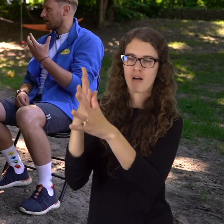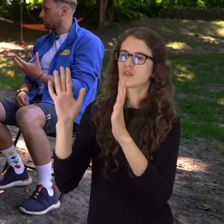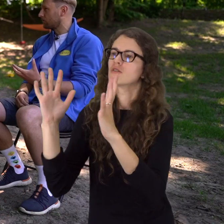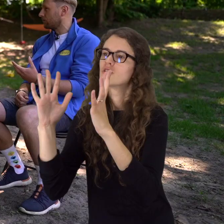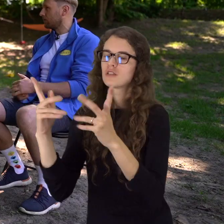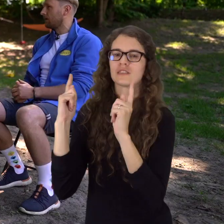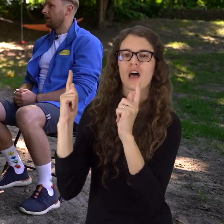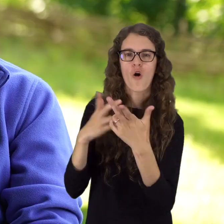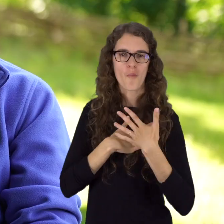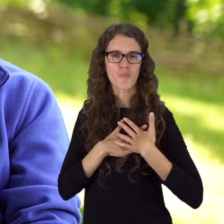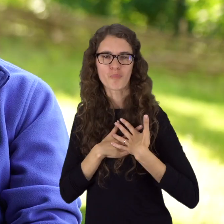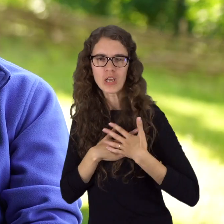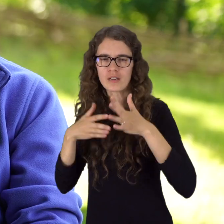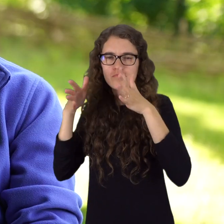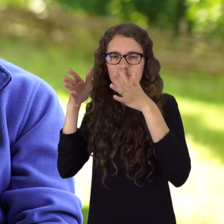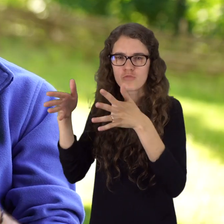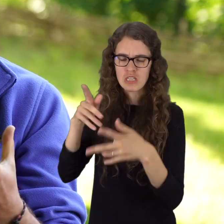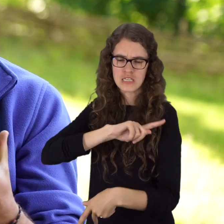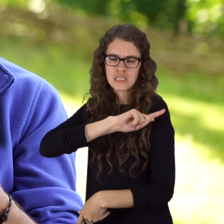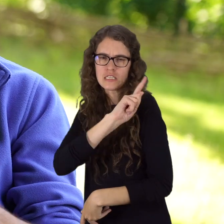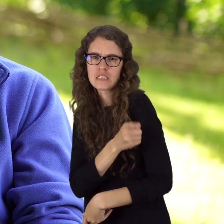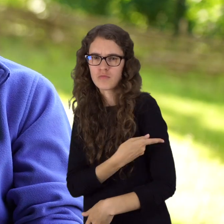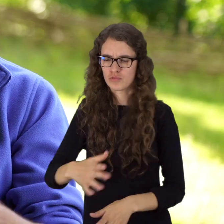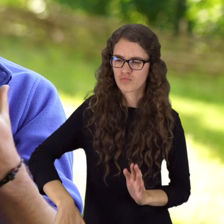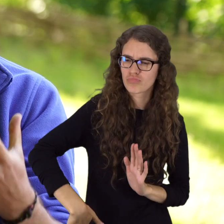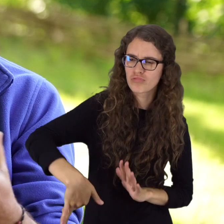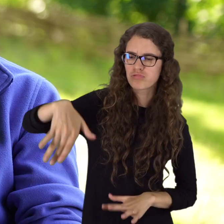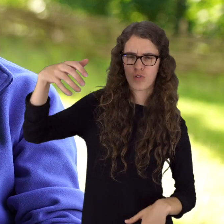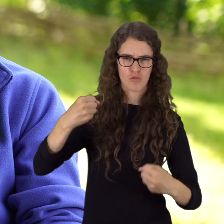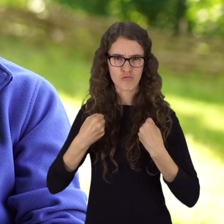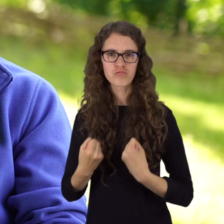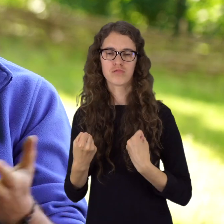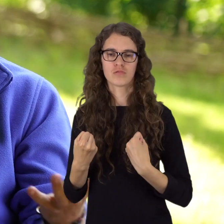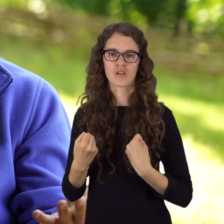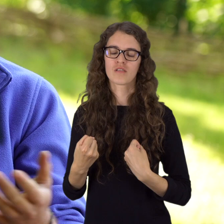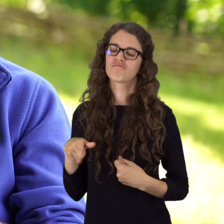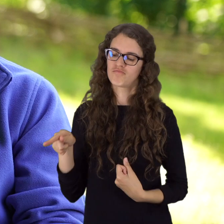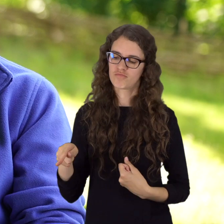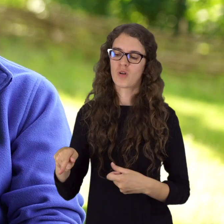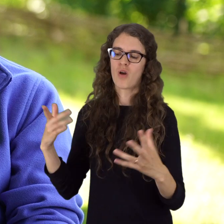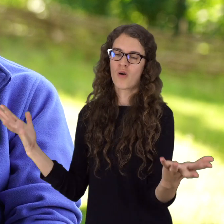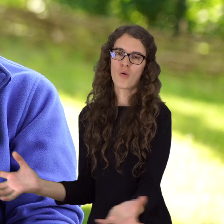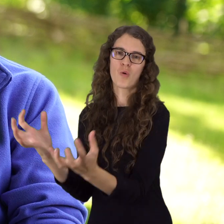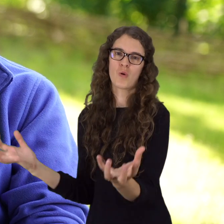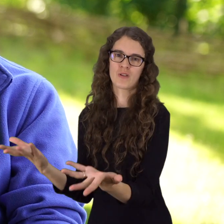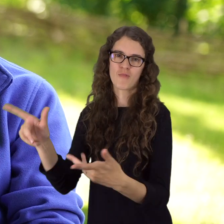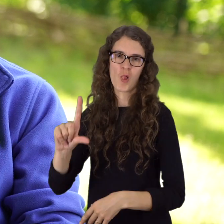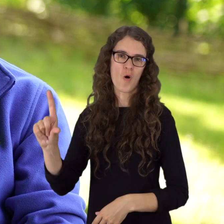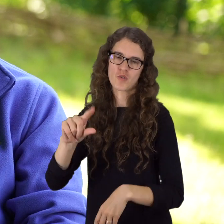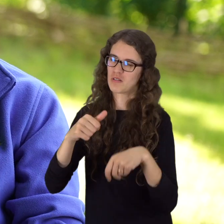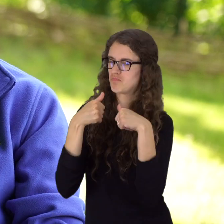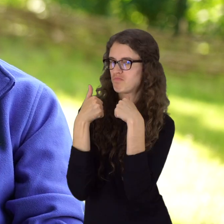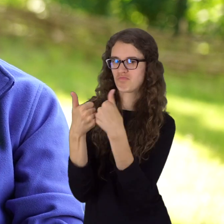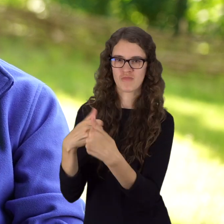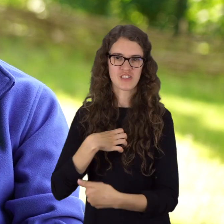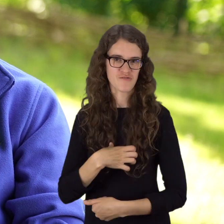tausotų, saugotų ir išėjai būtų stiprus, ištvermingi, tai ugdymasis gamtoje, lauke yra vienas iš